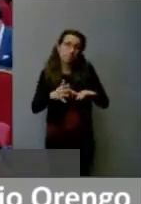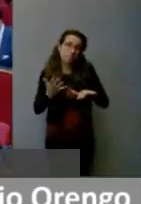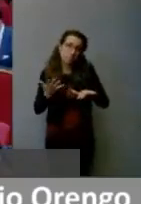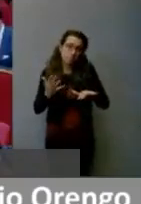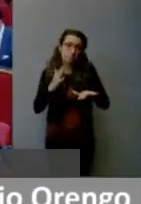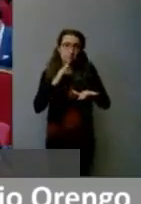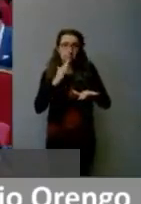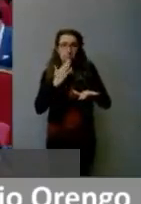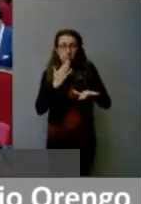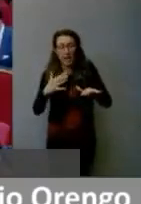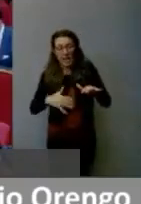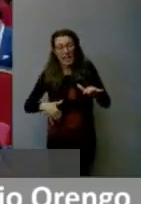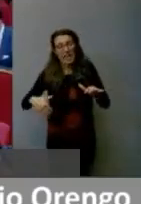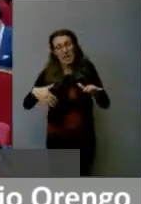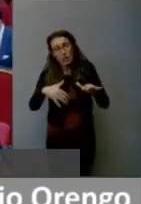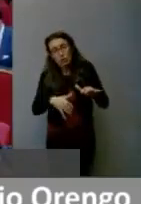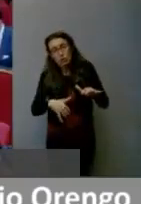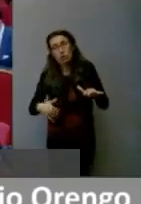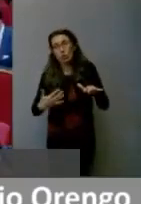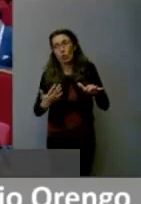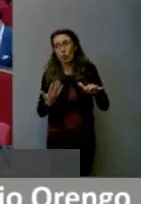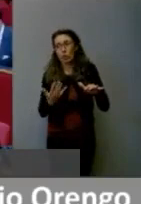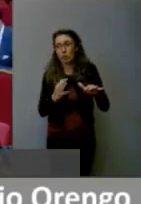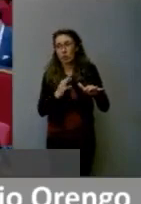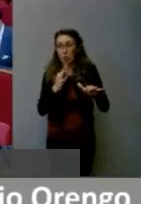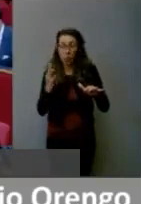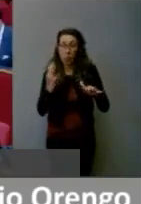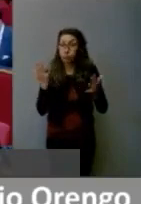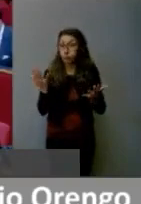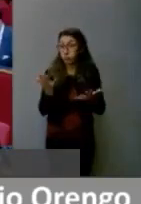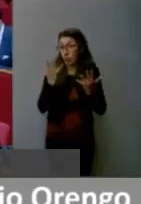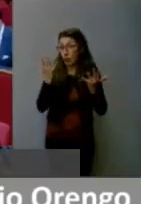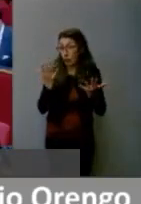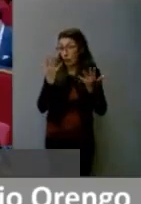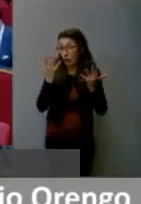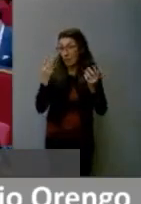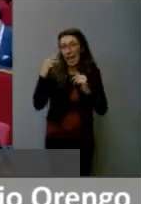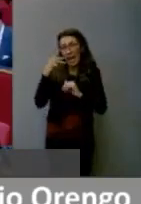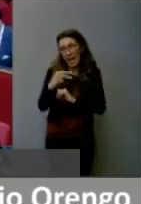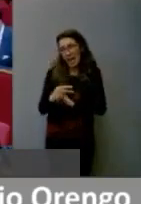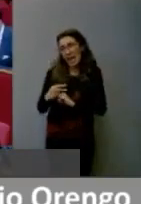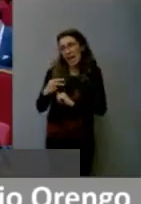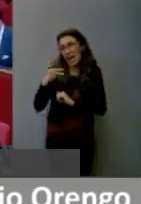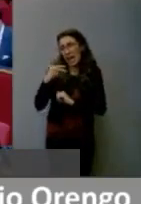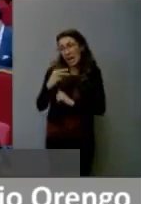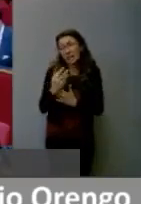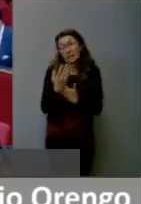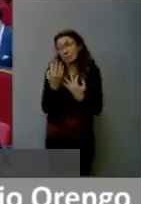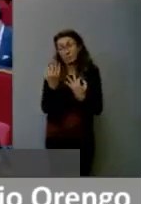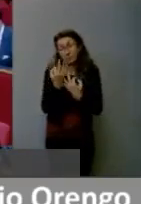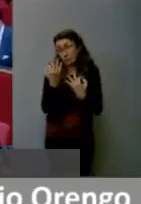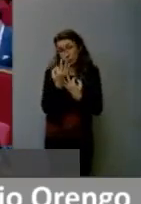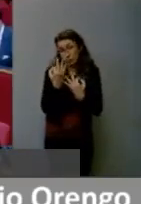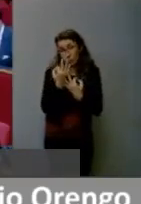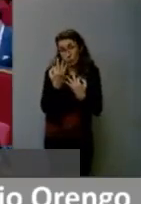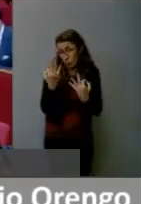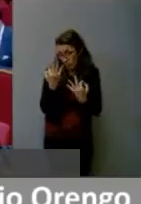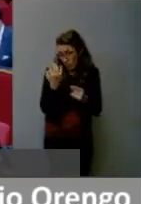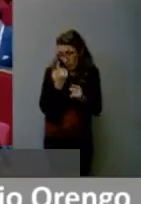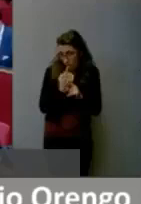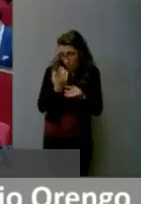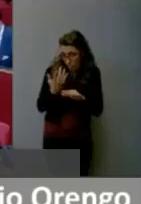a erosione o comunque a qualcosa che è avvenuto negli anni e che, ahimè, giustamente deve